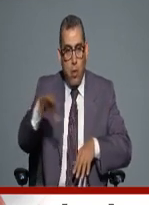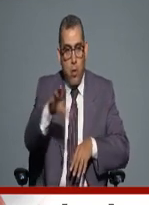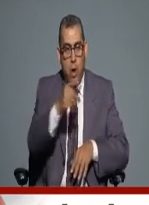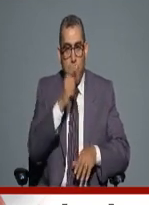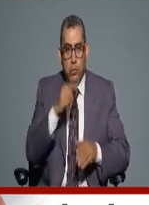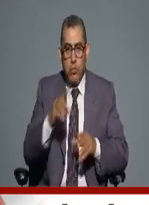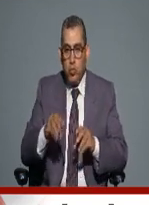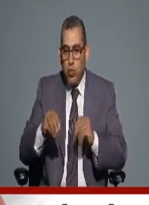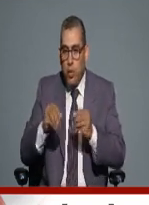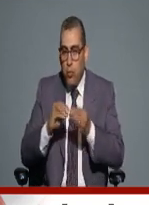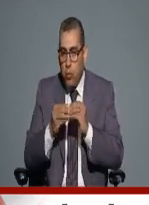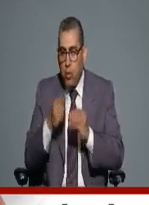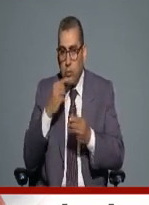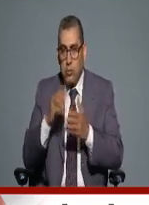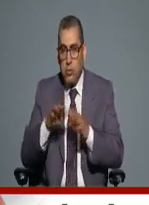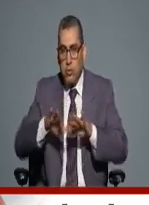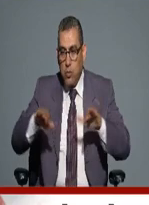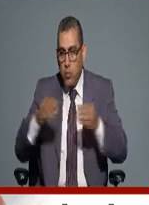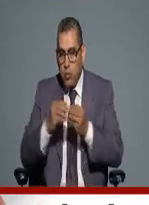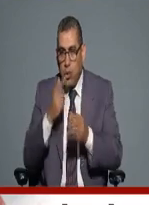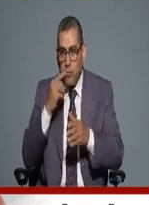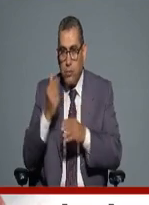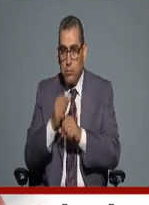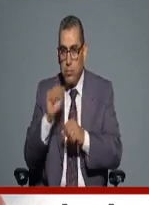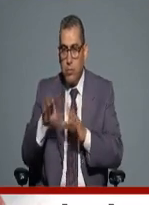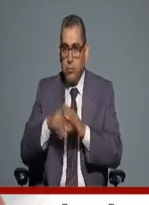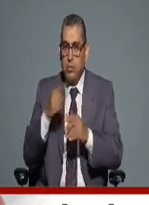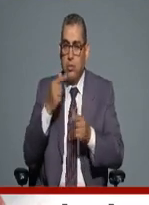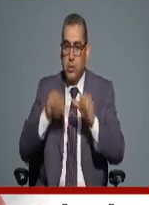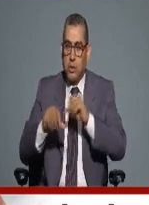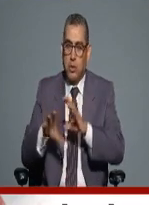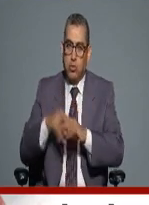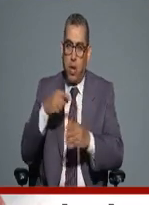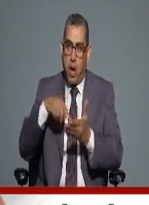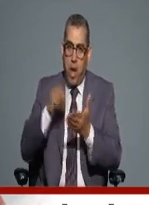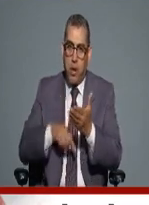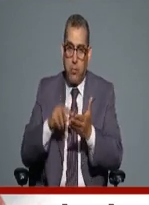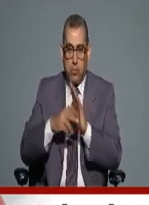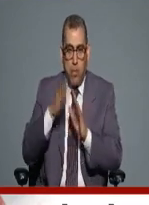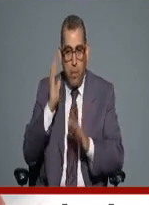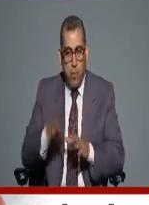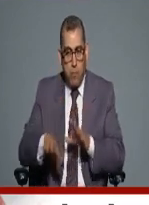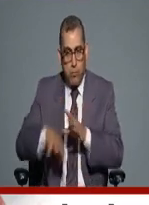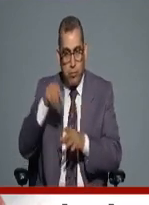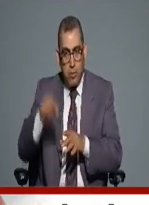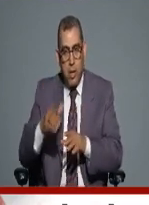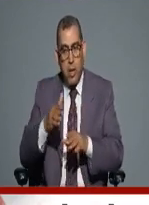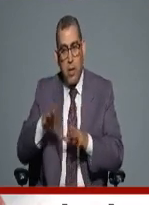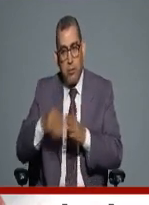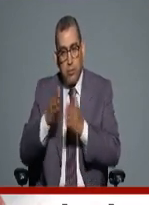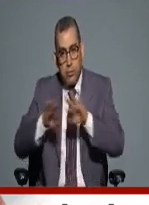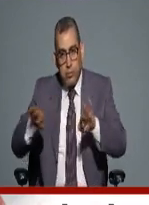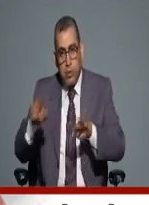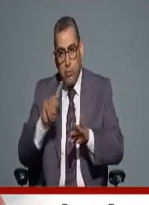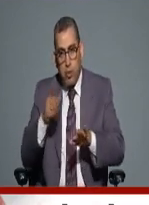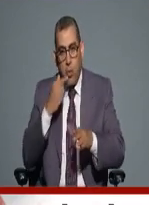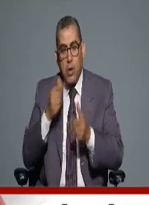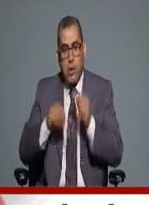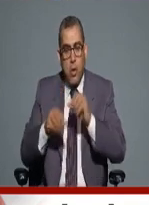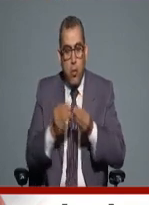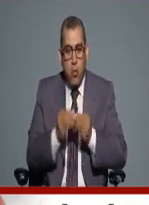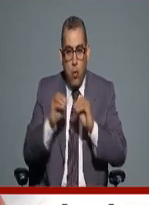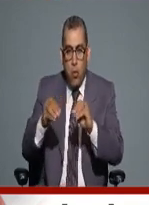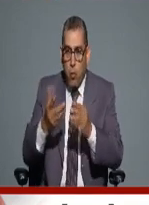التربة وعلى حسب حالتها بناخد القرار هل نأهلها ما نأهلهاش وإيه نوع التأهيل وغيره،